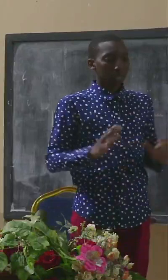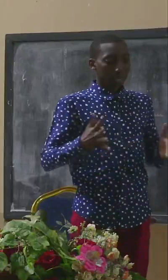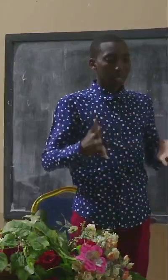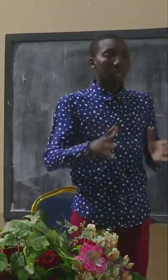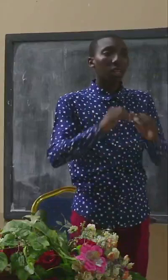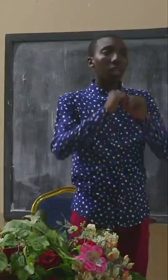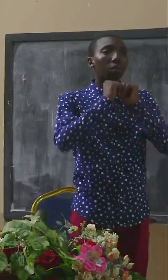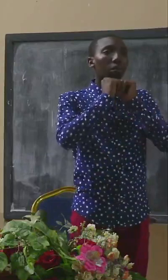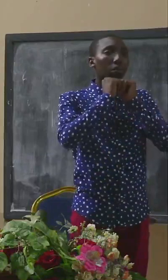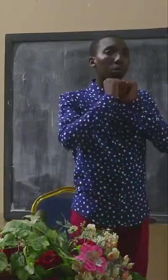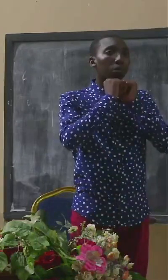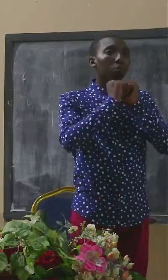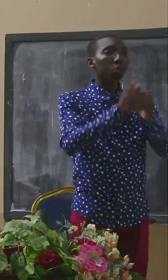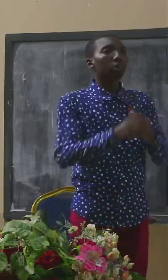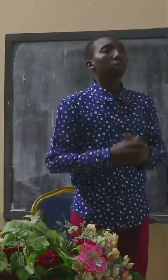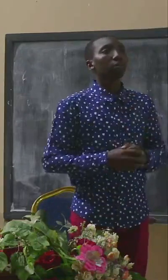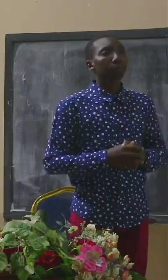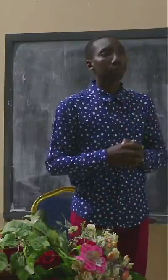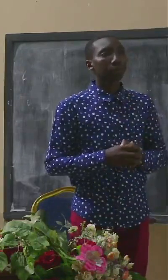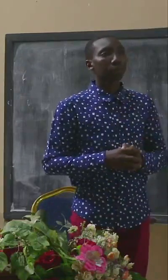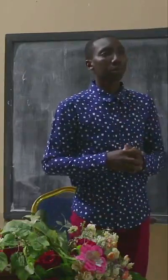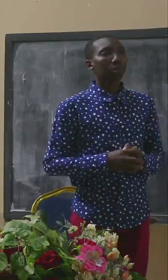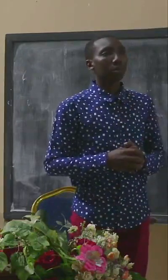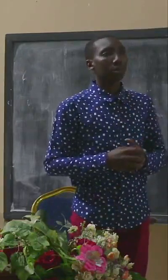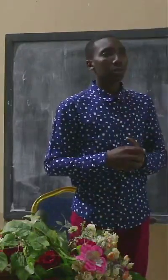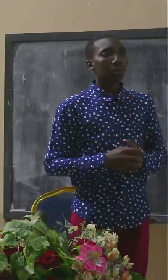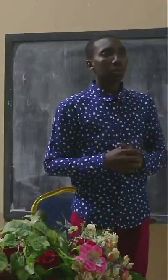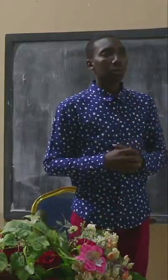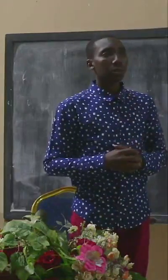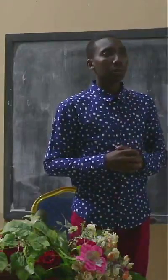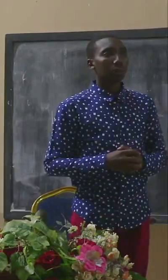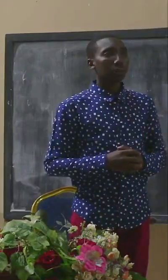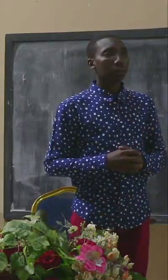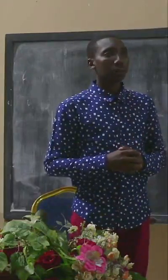ogope. Ne craignons point.